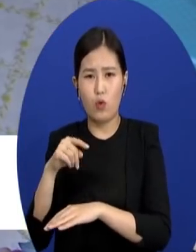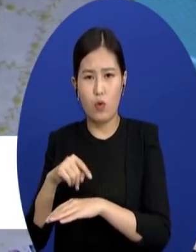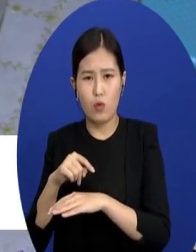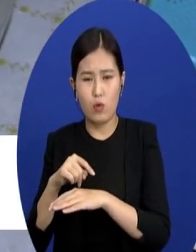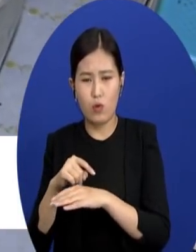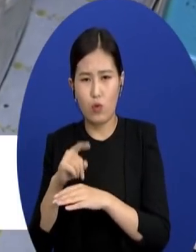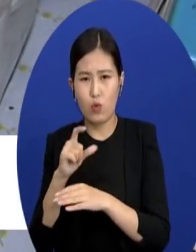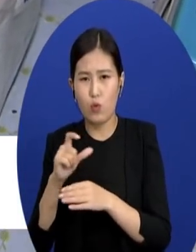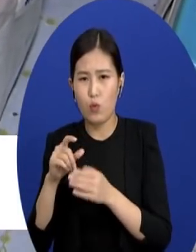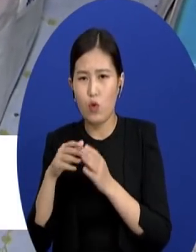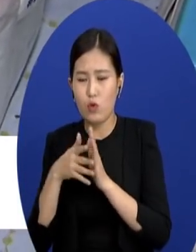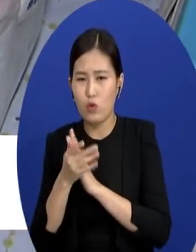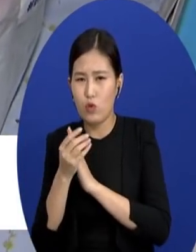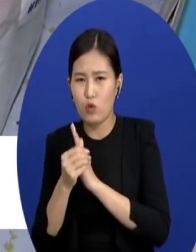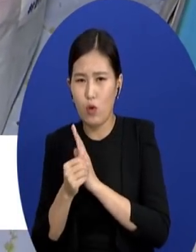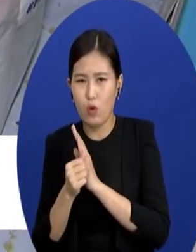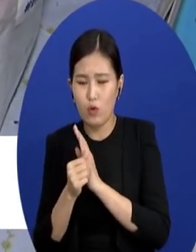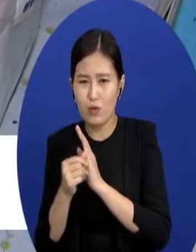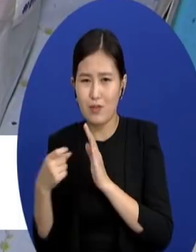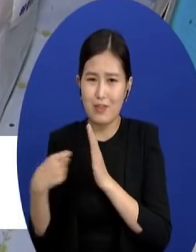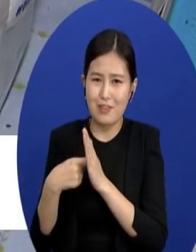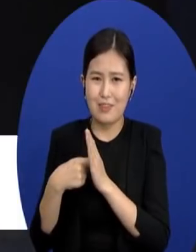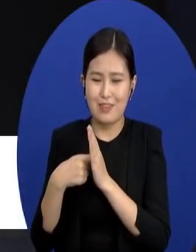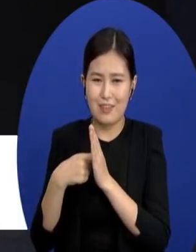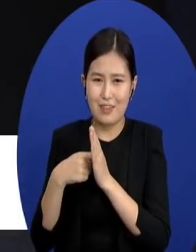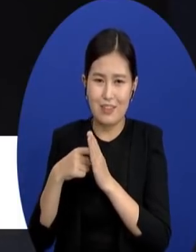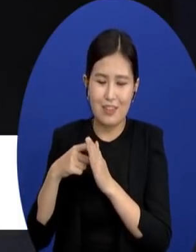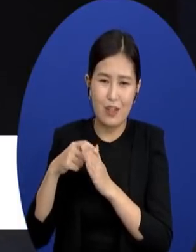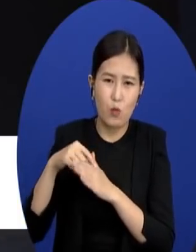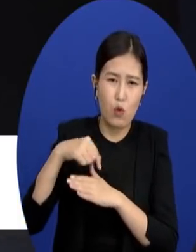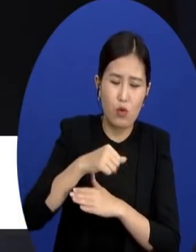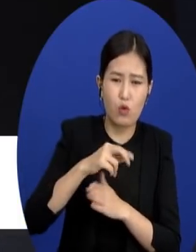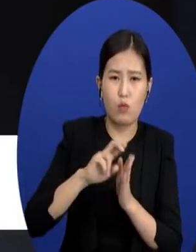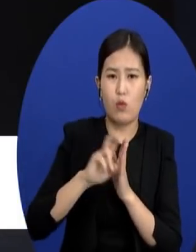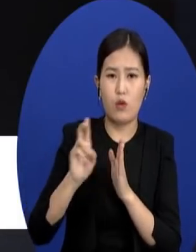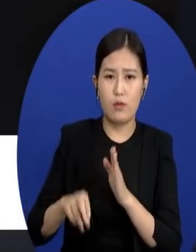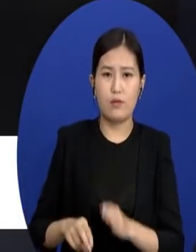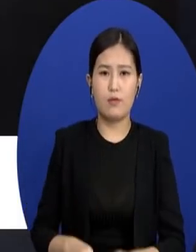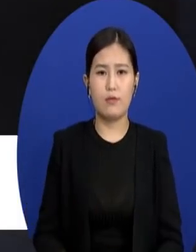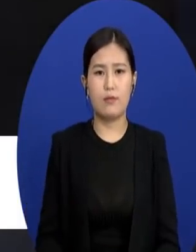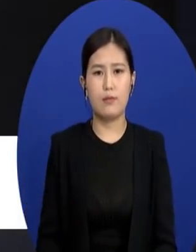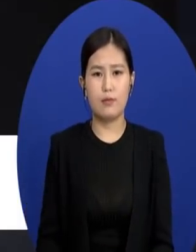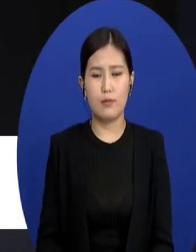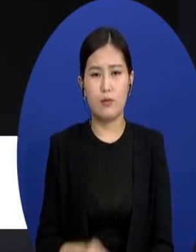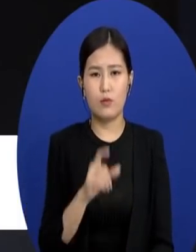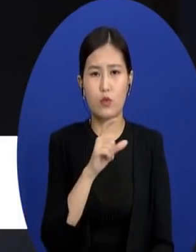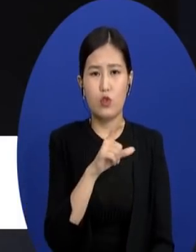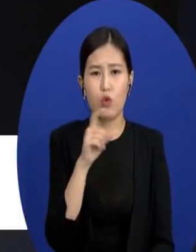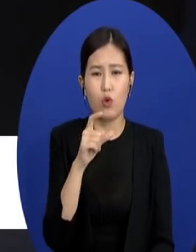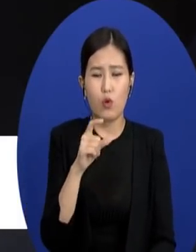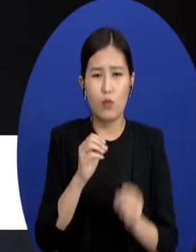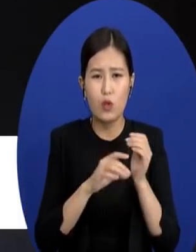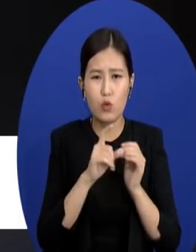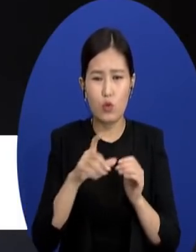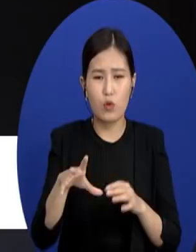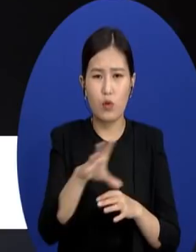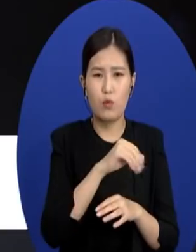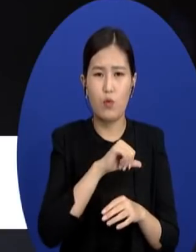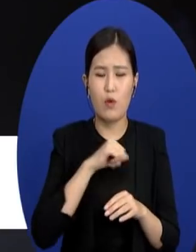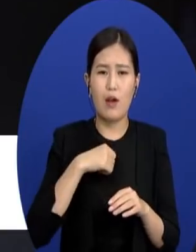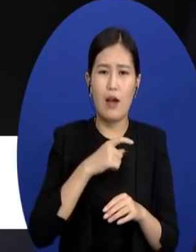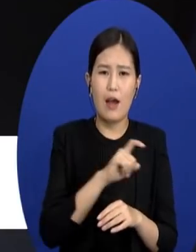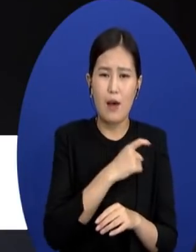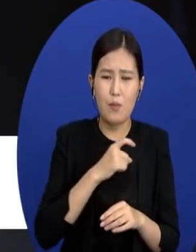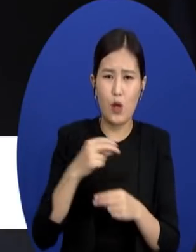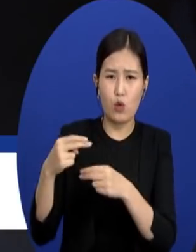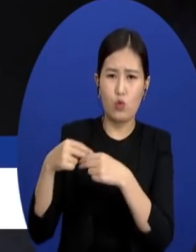халамжлаад тусламж өгөөд байх боломжгүй юм а. Эдгээр иргэд маань халдрын хариу арга хэмжээ болон өөрсдөө хамгаалах тусламжийг